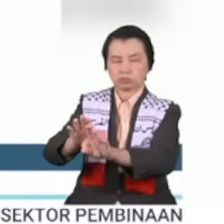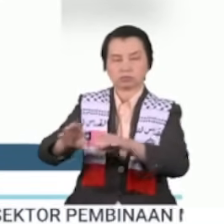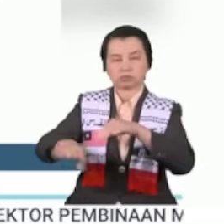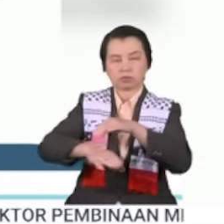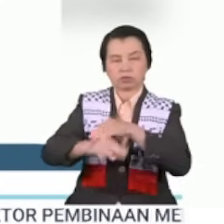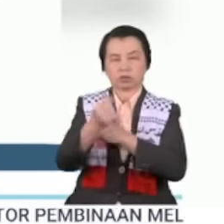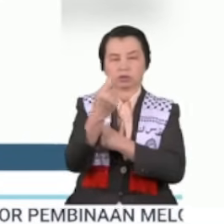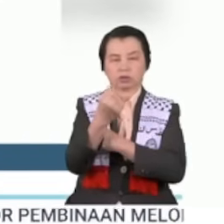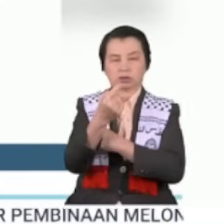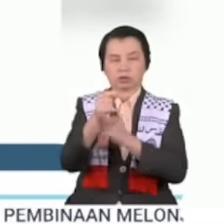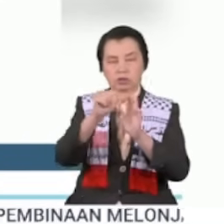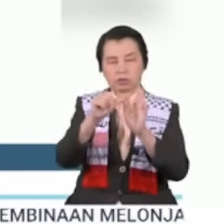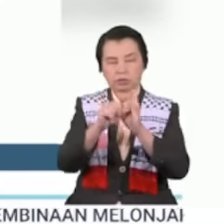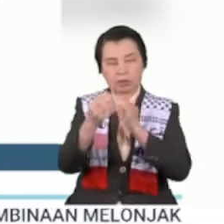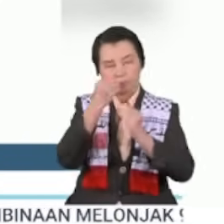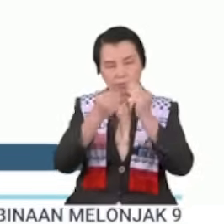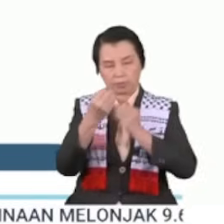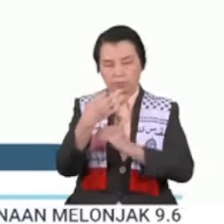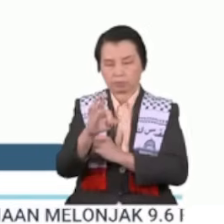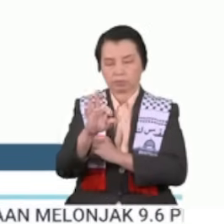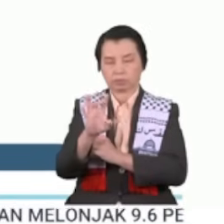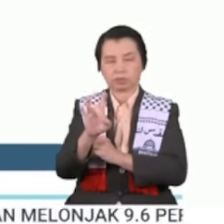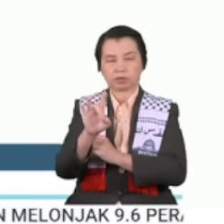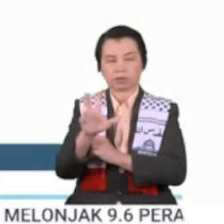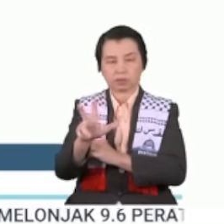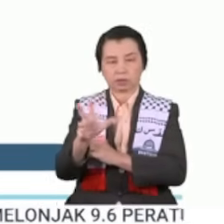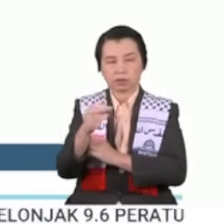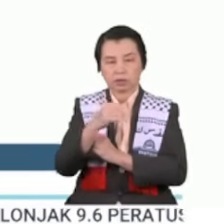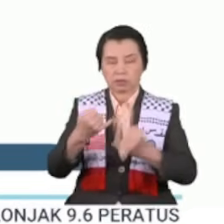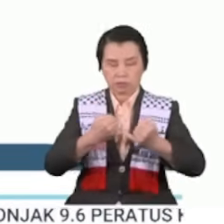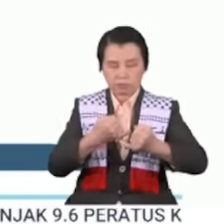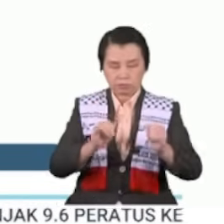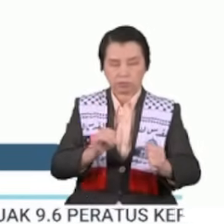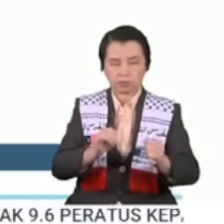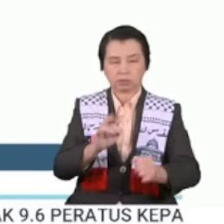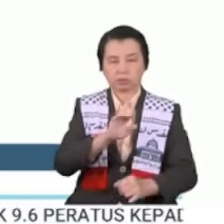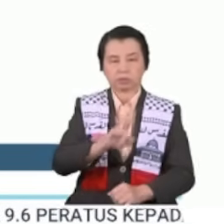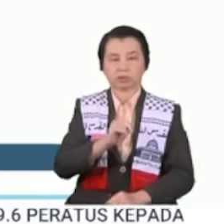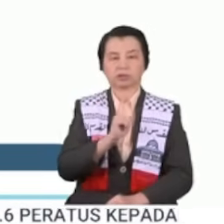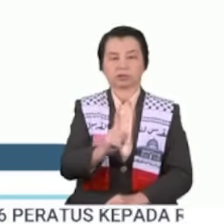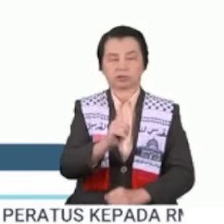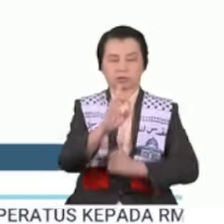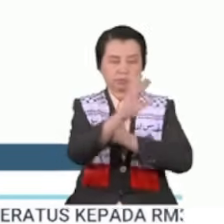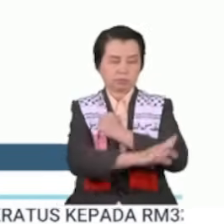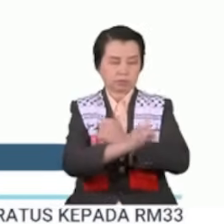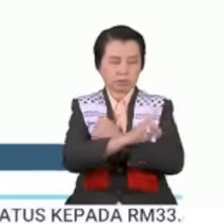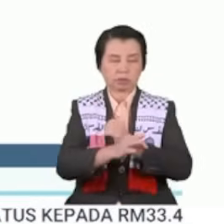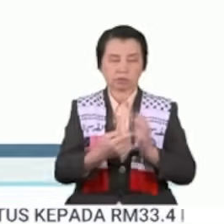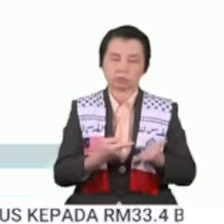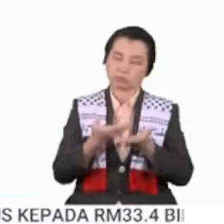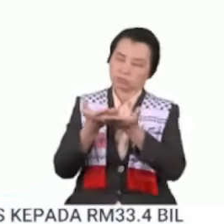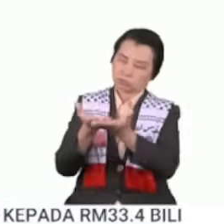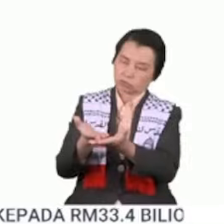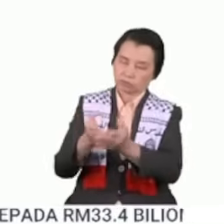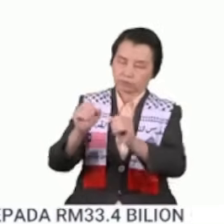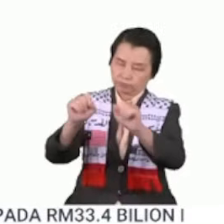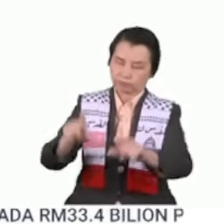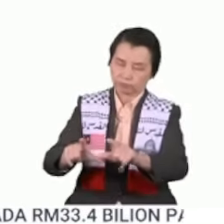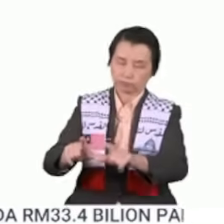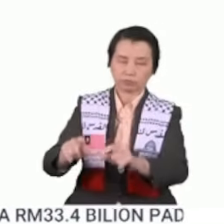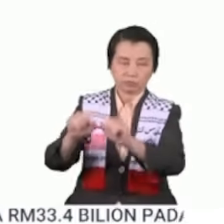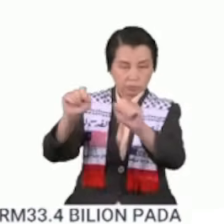seksyen 11 akta makanan 1983 manakala jabatan hal ehwal agama Islam Negeri Sembilan juga mengesyorkan sijil